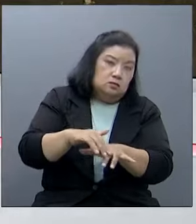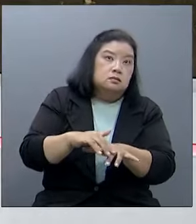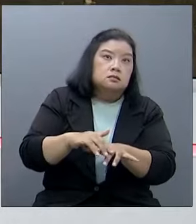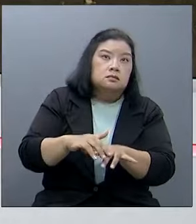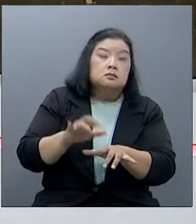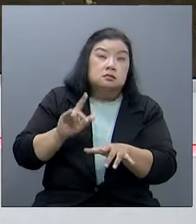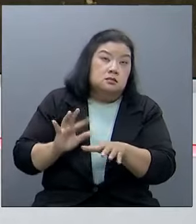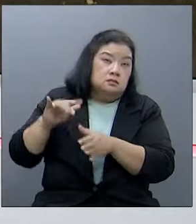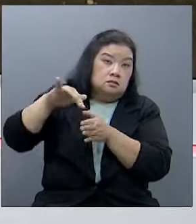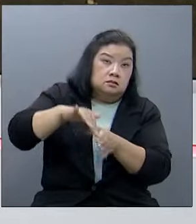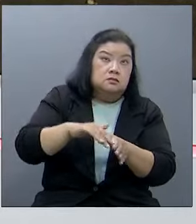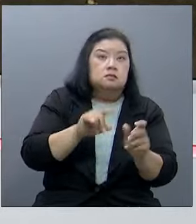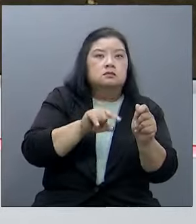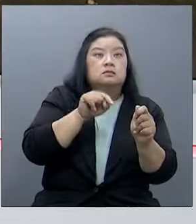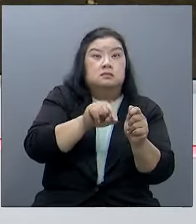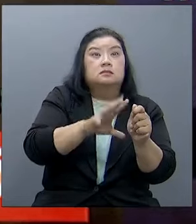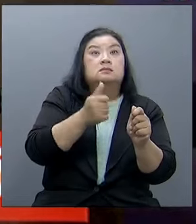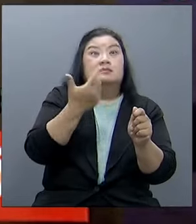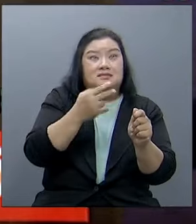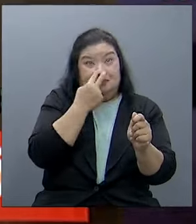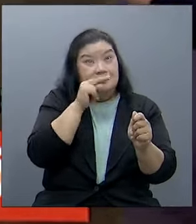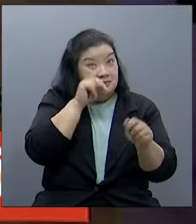คือไหเขามาที่อำเภhireเมืองเชียรายแล้